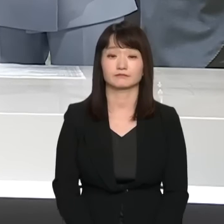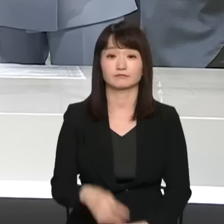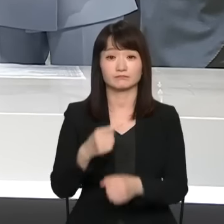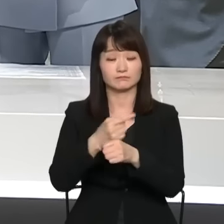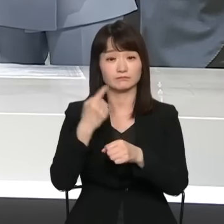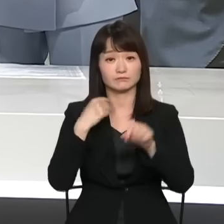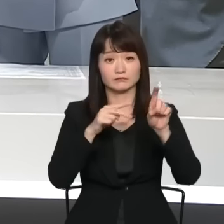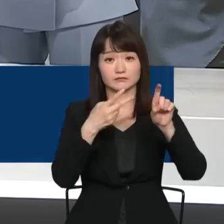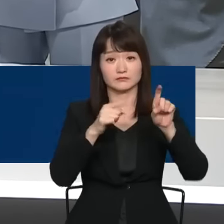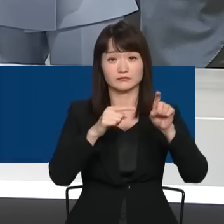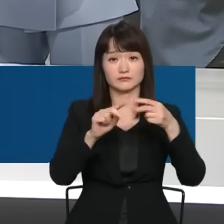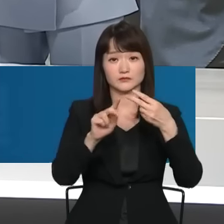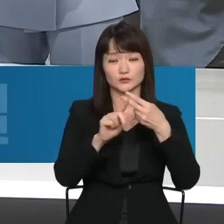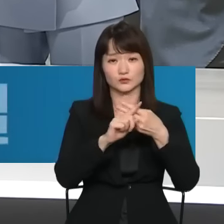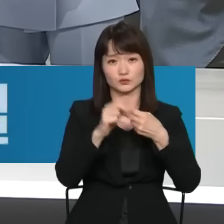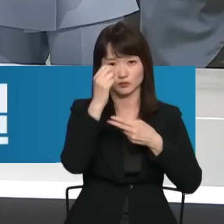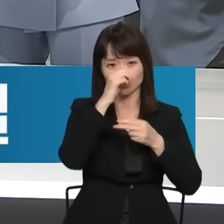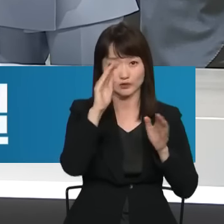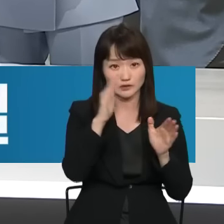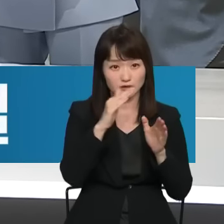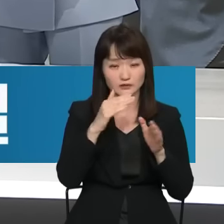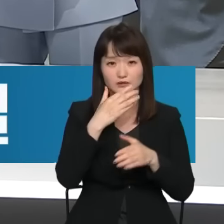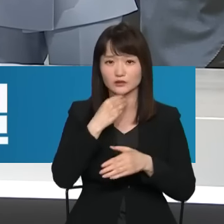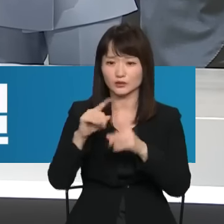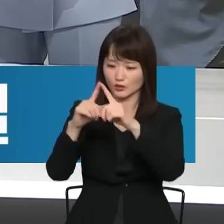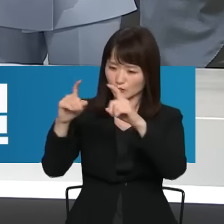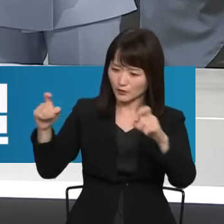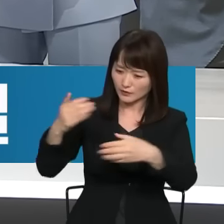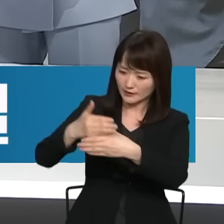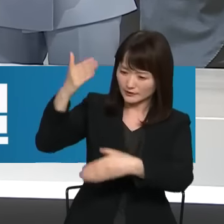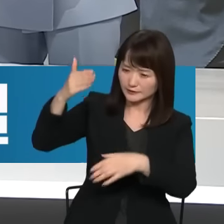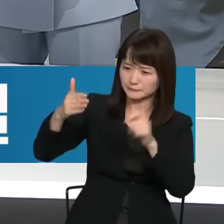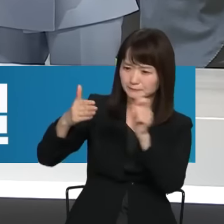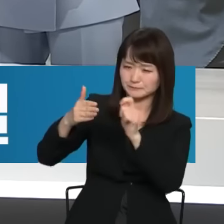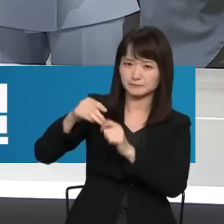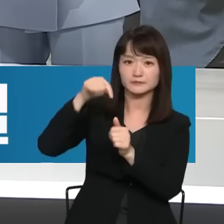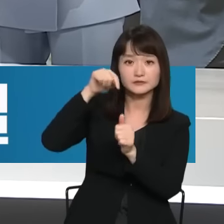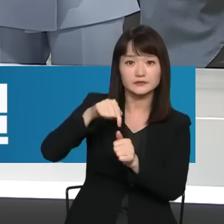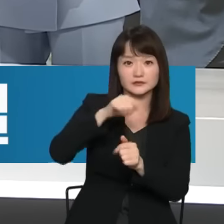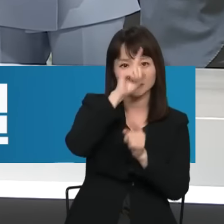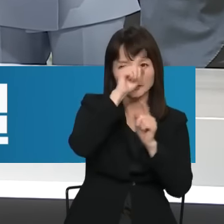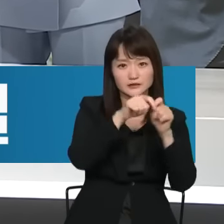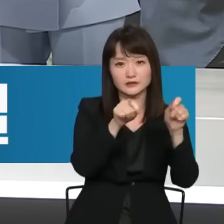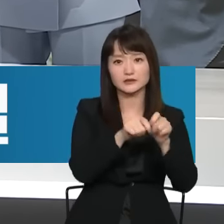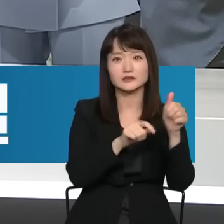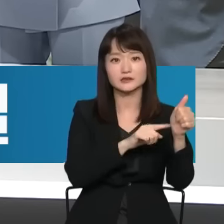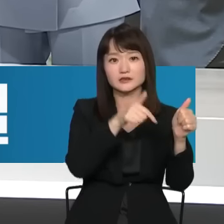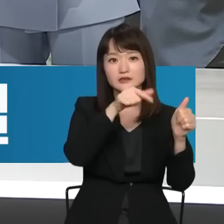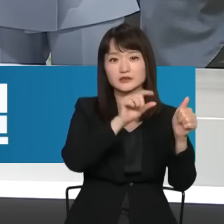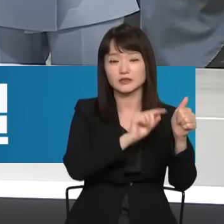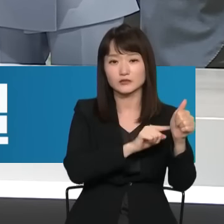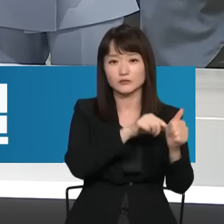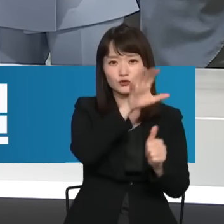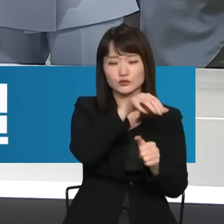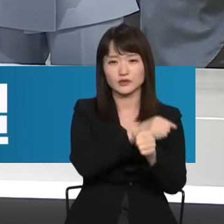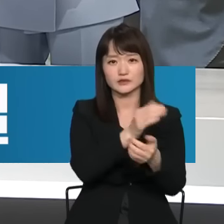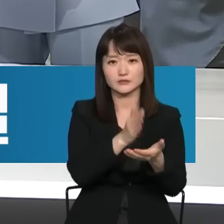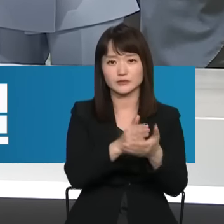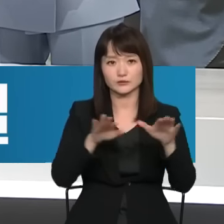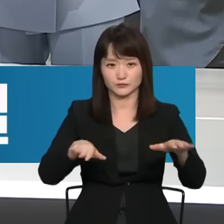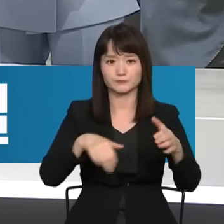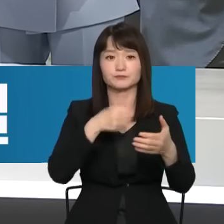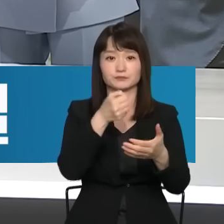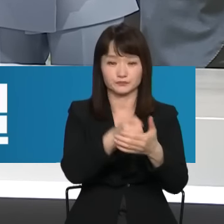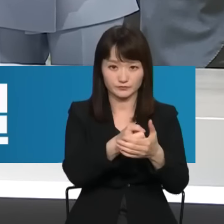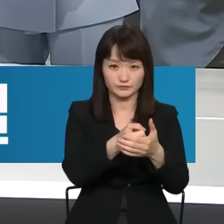네, 지난해 10대 청소년들에게 경복궁 담장에 낙서를 시킨 혐의를 받는 이른바 이 팀장 강모 씨의 구속 여부가 오늘